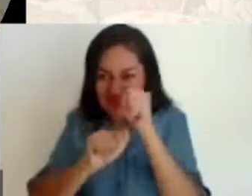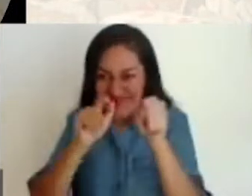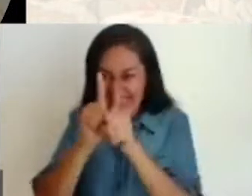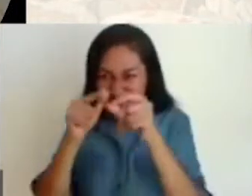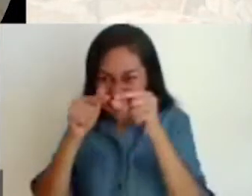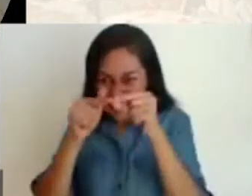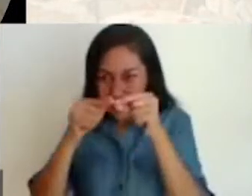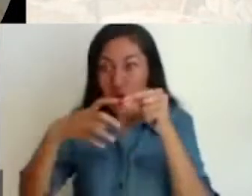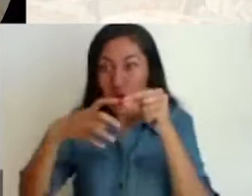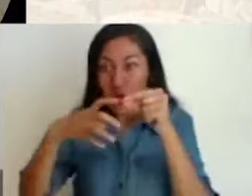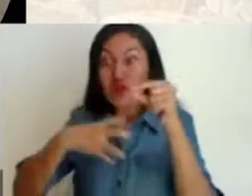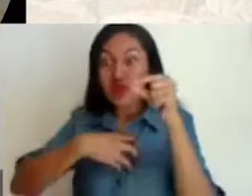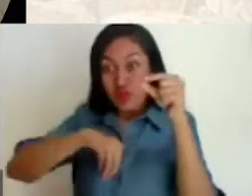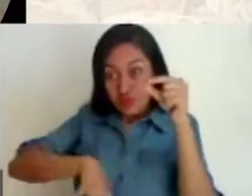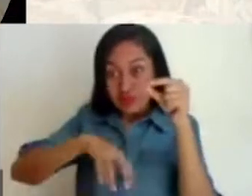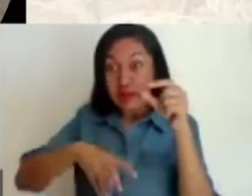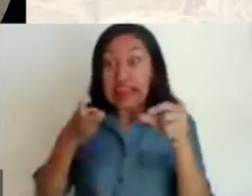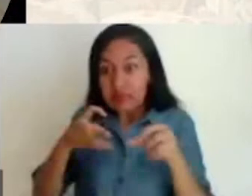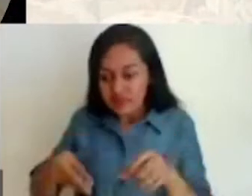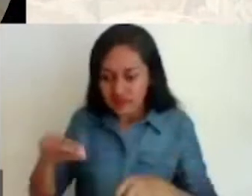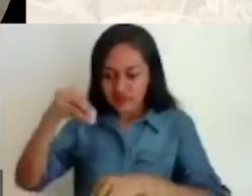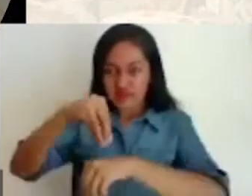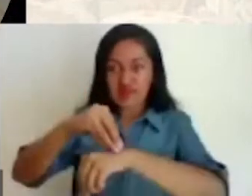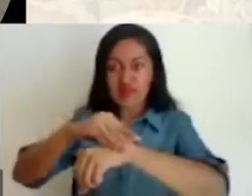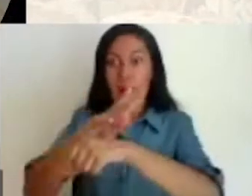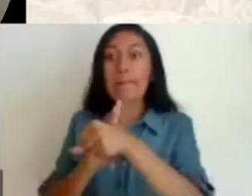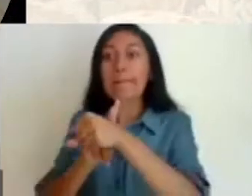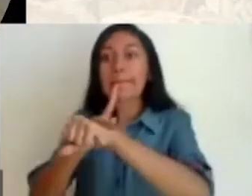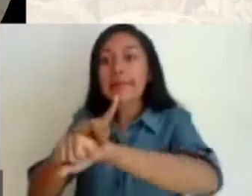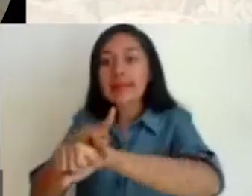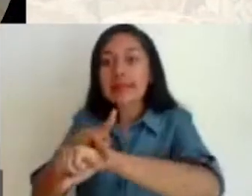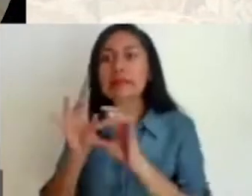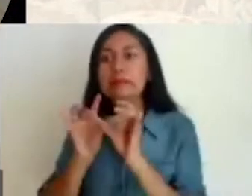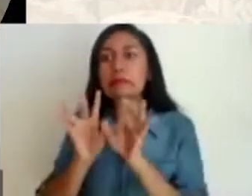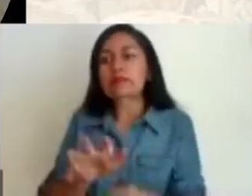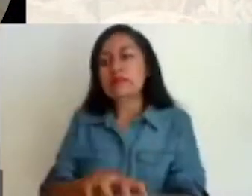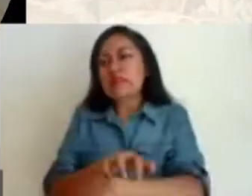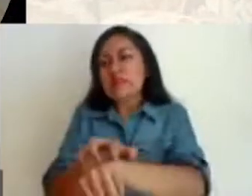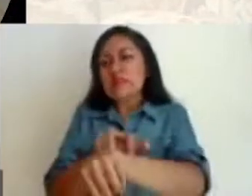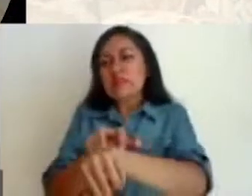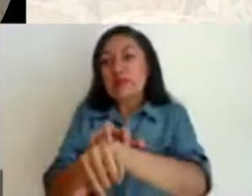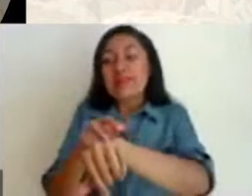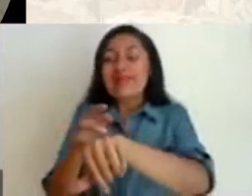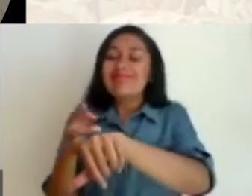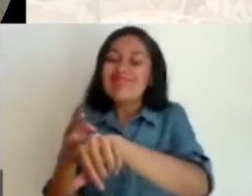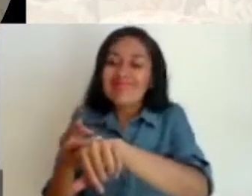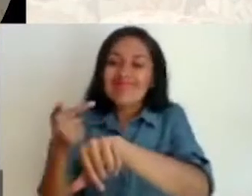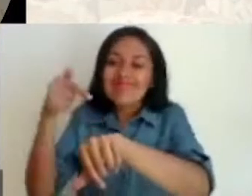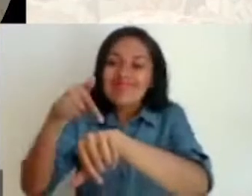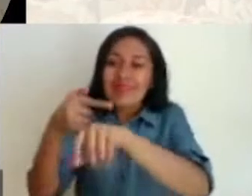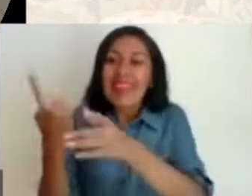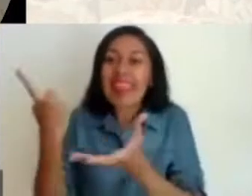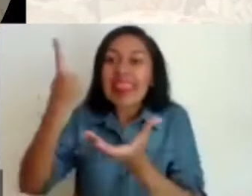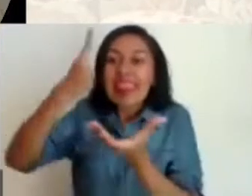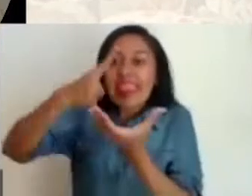al organismo de la persona e infectarlo. La diffusione della malattia ha una maggiore probabilità di assumere un carattere